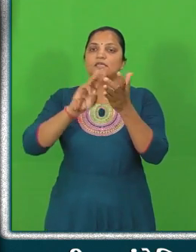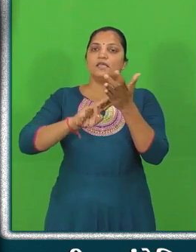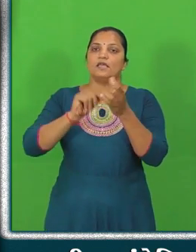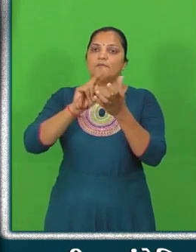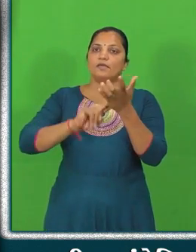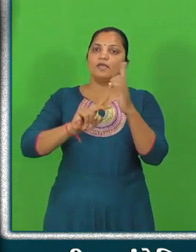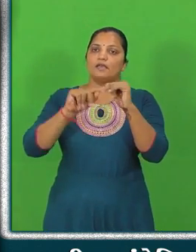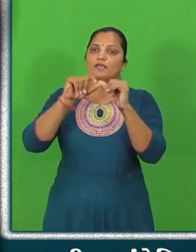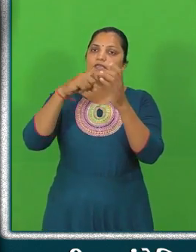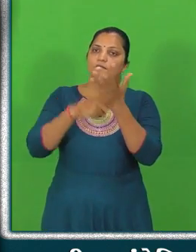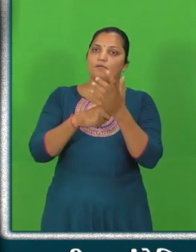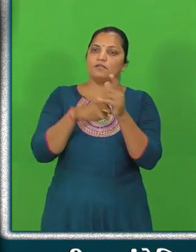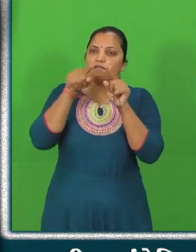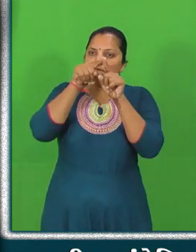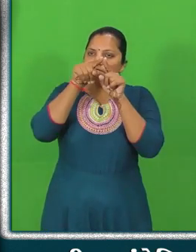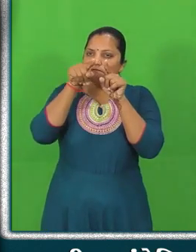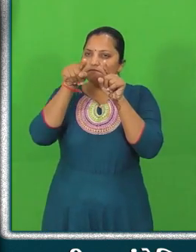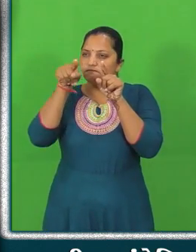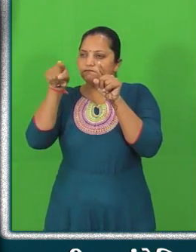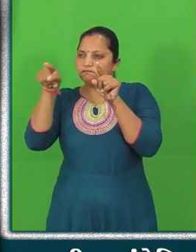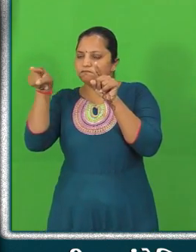છે,